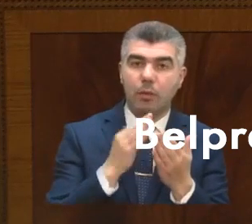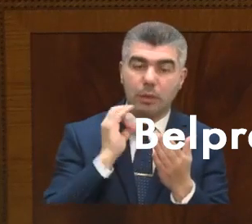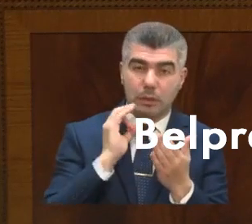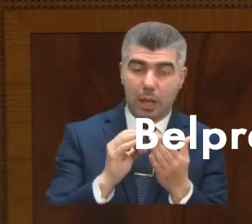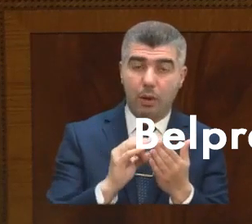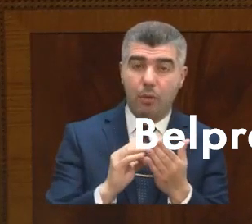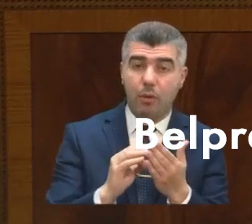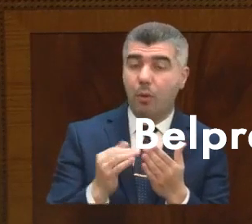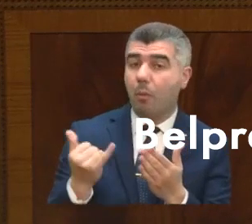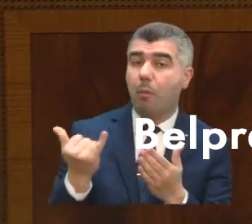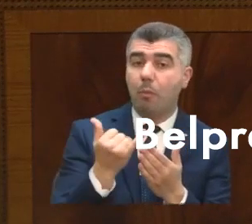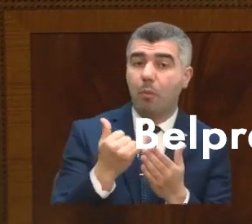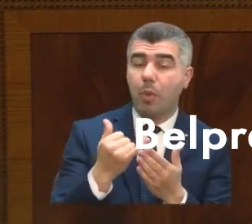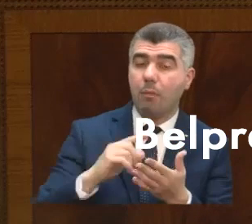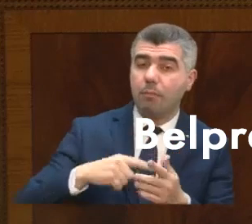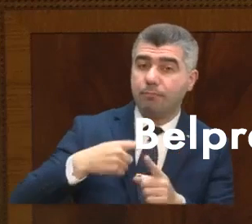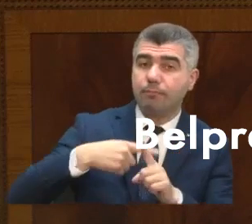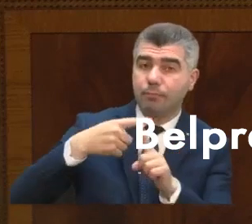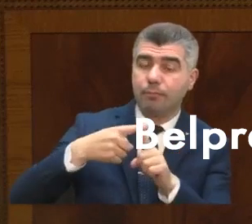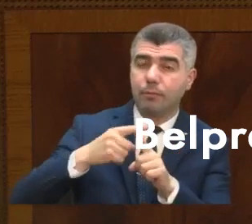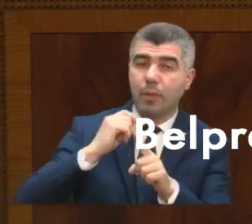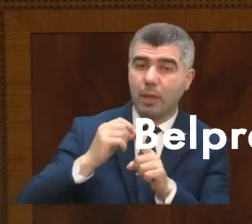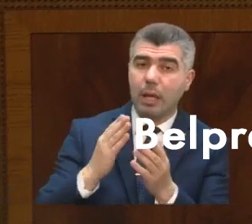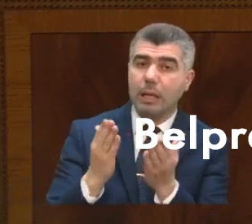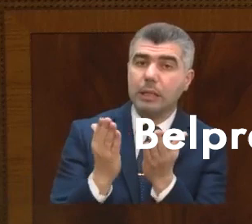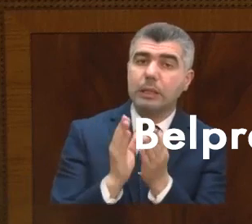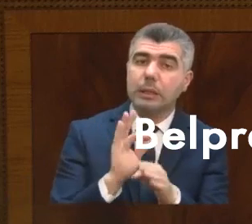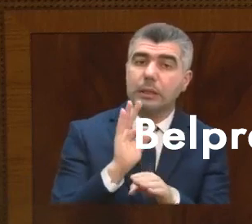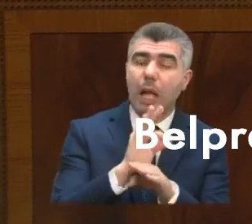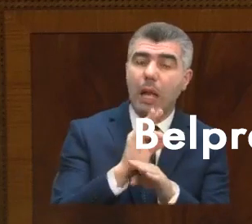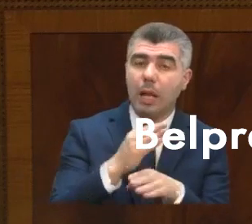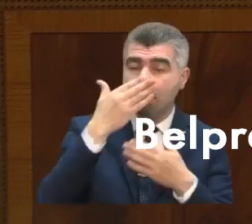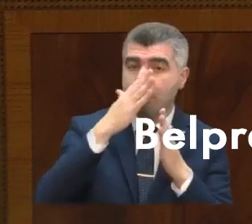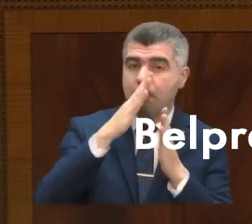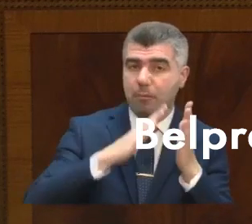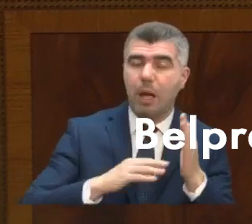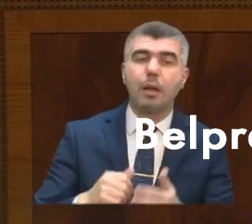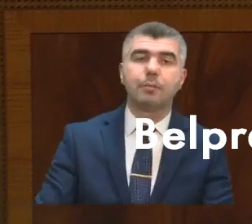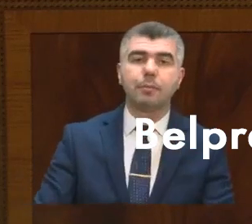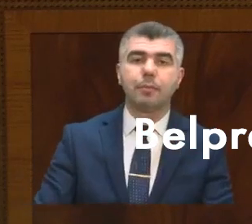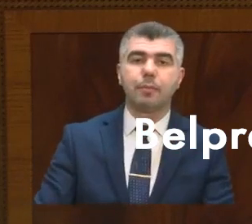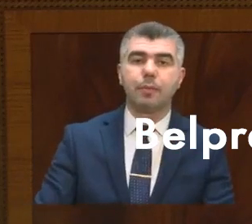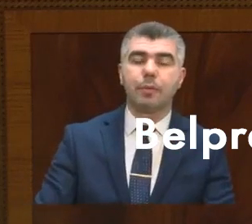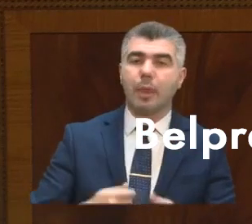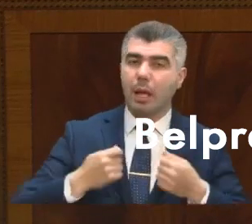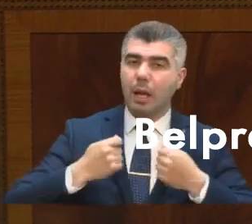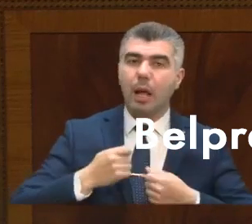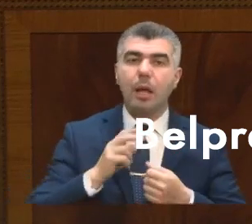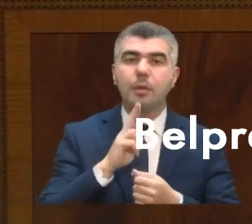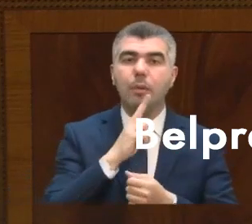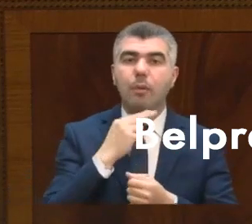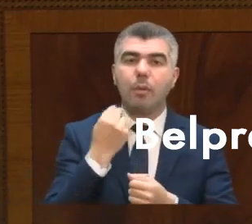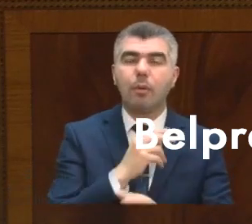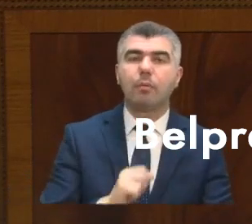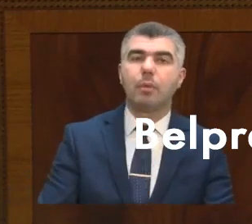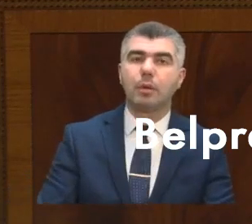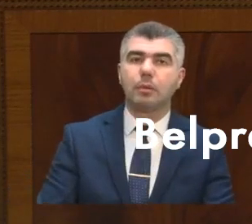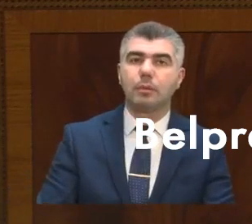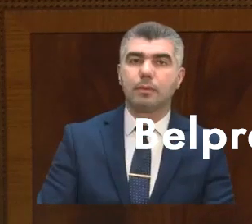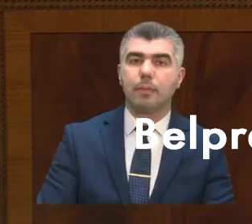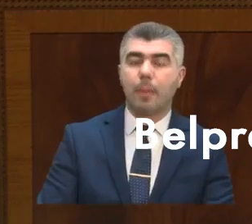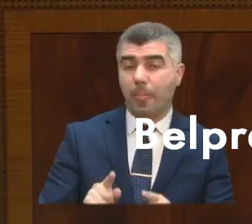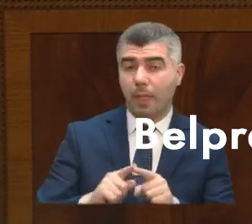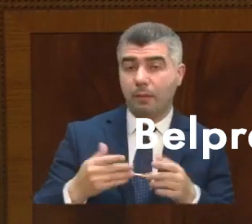تكاليف باهظة على المسار التعليمي في بلادنا. سيد رئيس الحكومة المحترم، لا شك أن الخطة